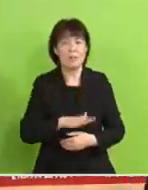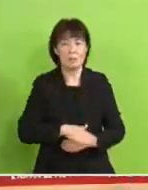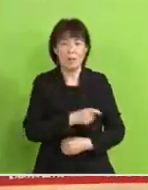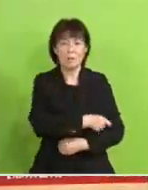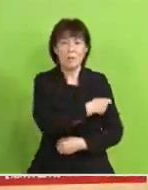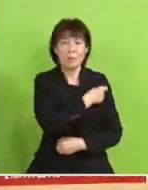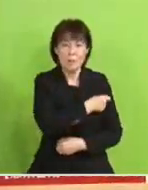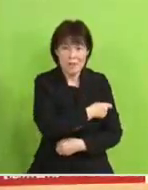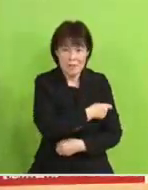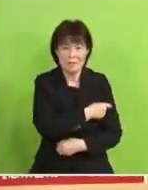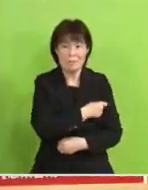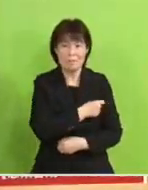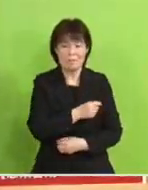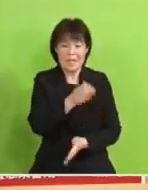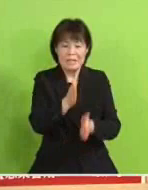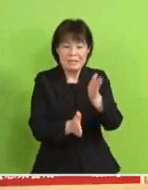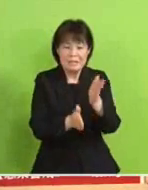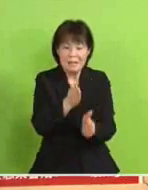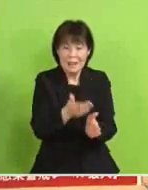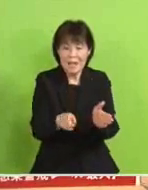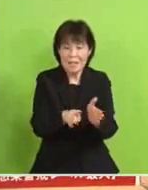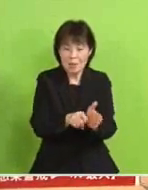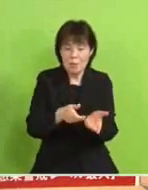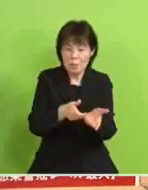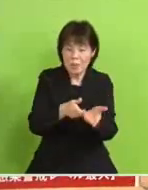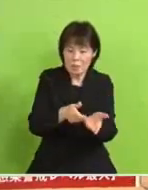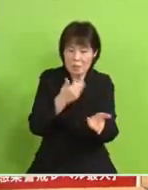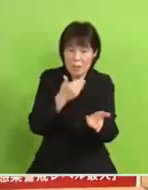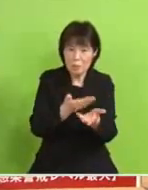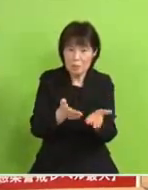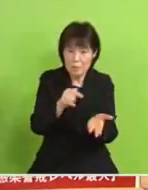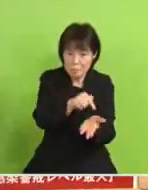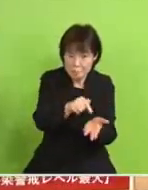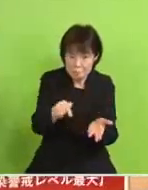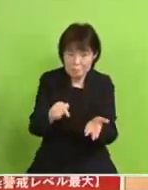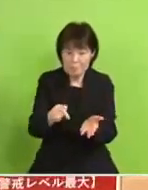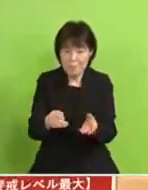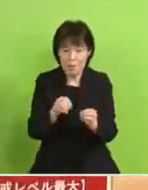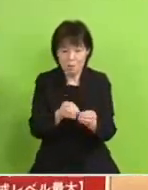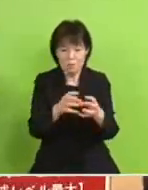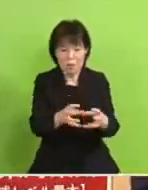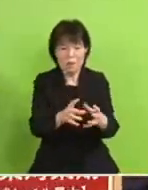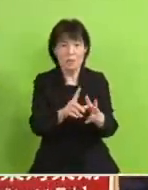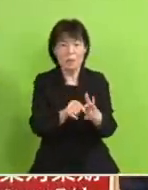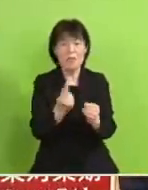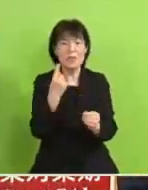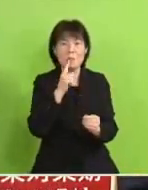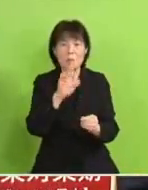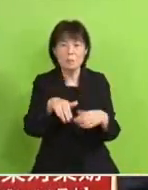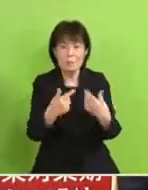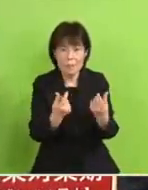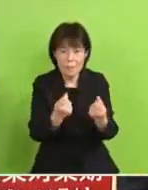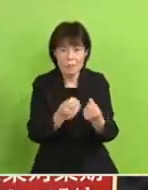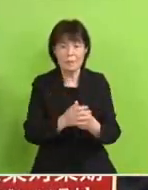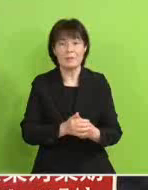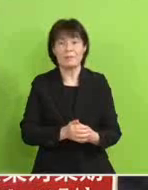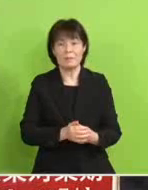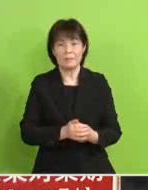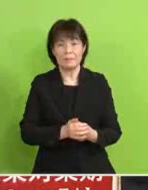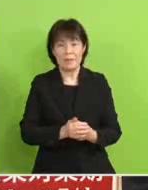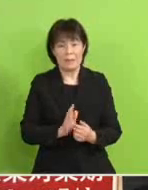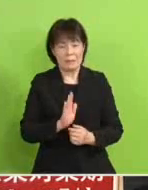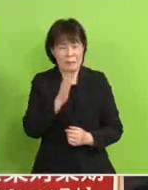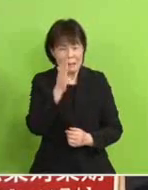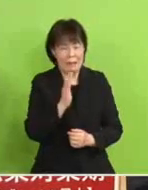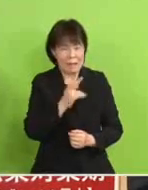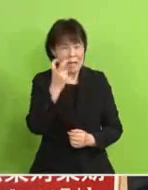特に接待を伴う飲食店のクラスターの場合、昨日も申し上げましたけれども、な